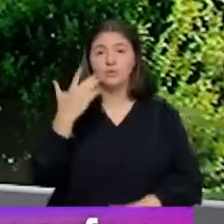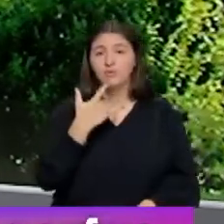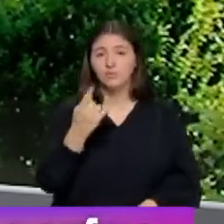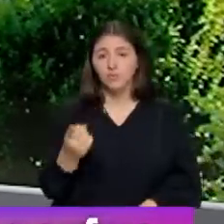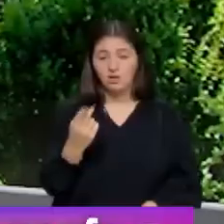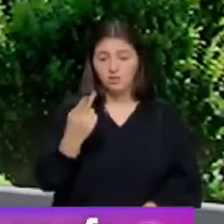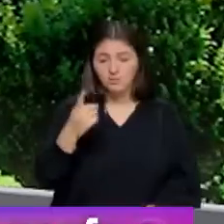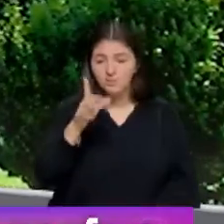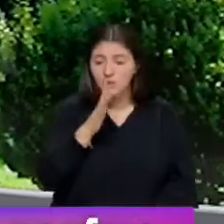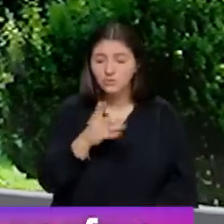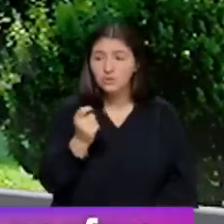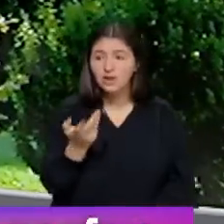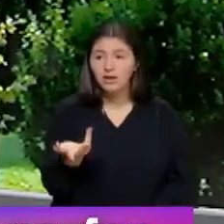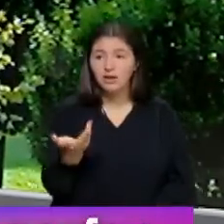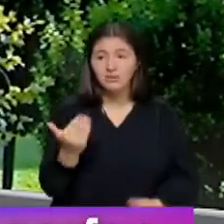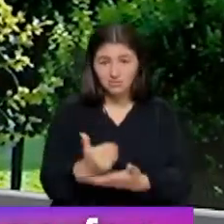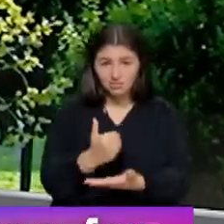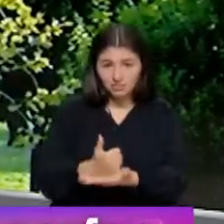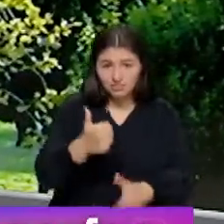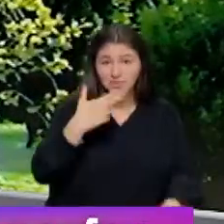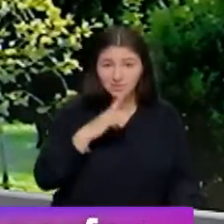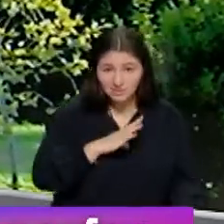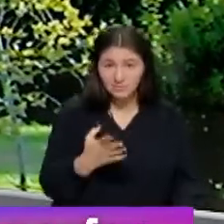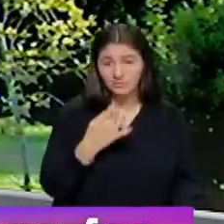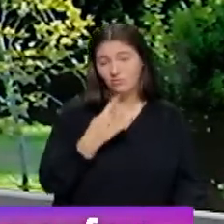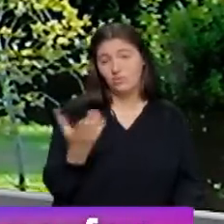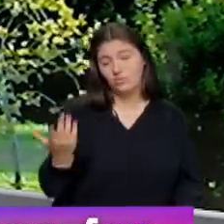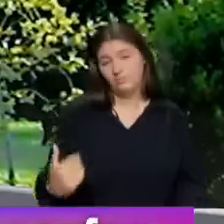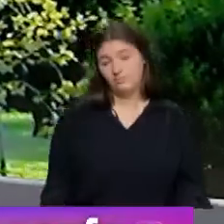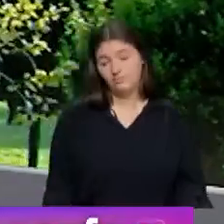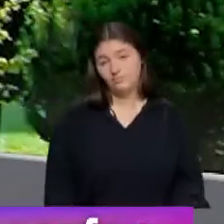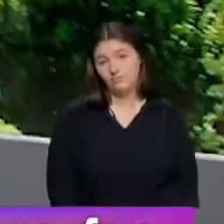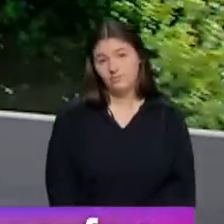diyor 7.500 lirayla geçinilir mi kızım diyor